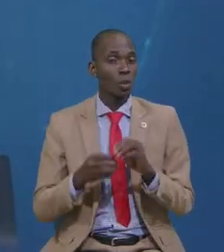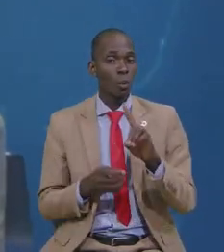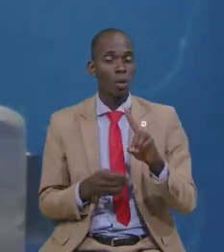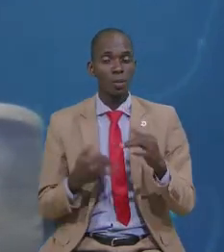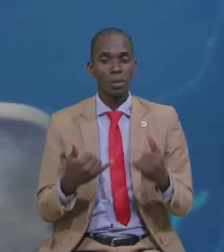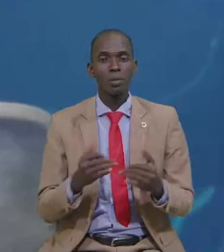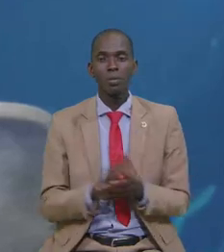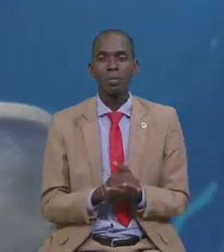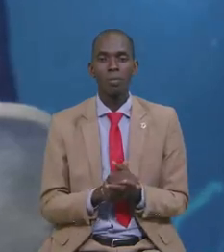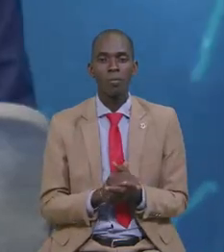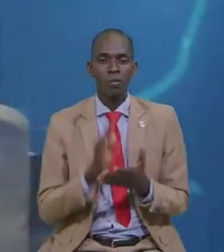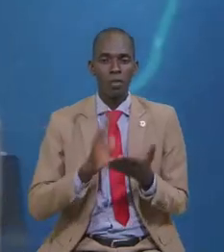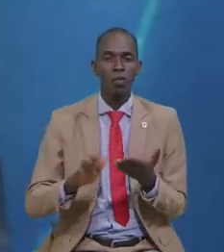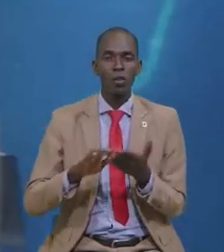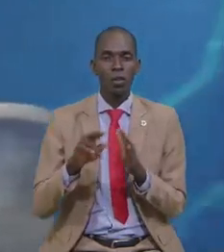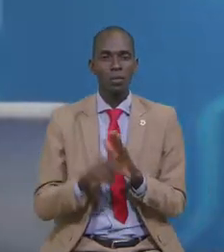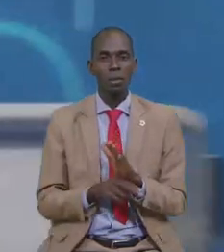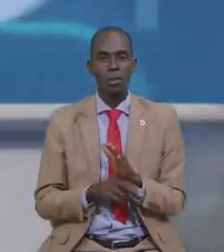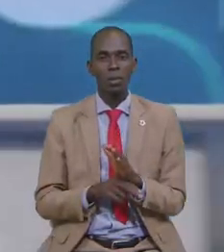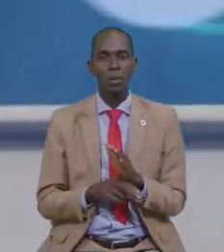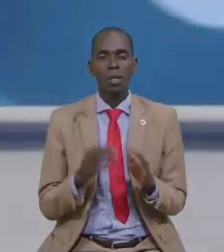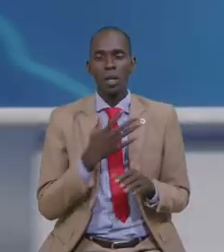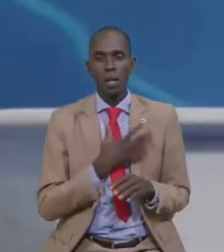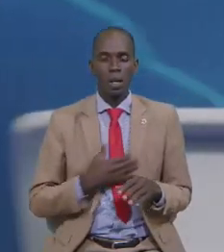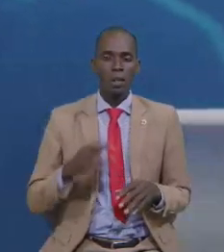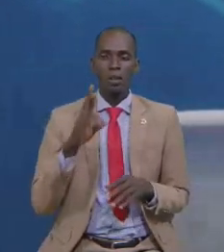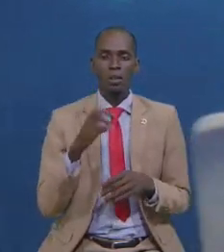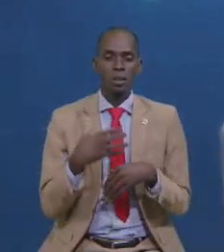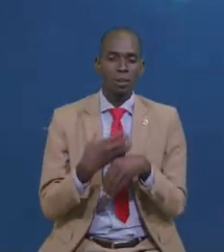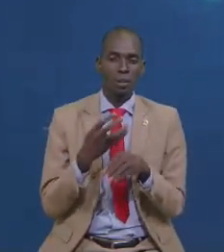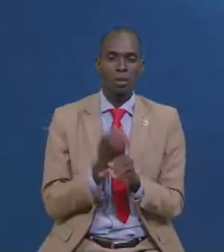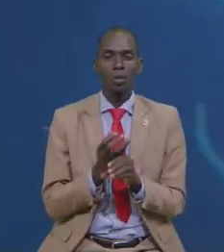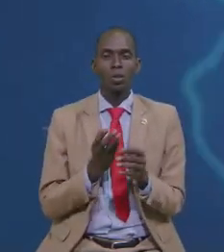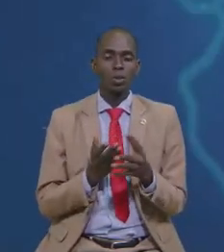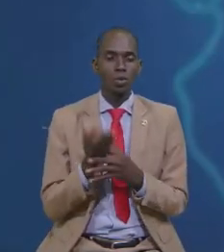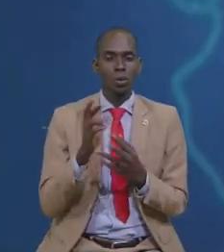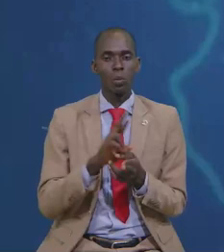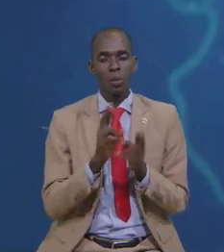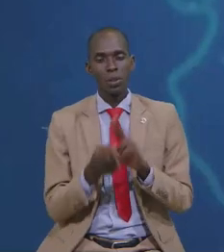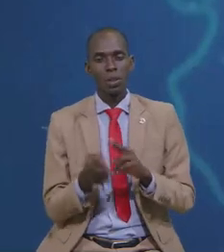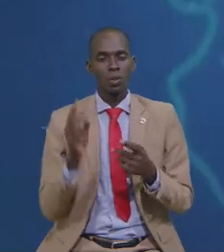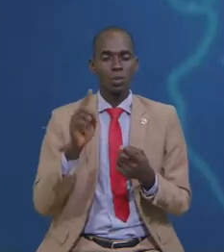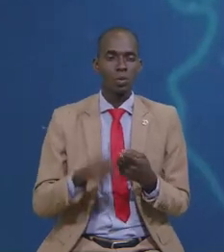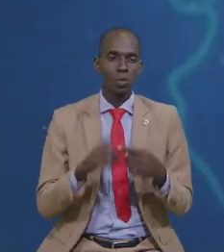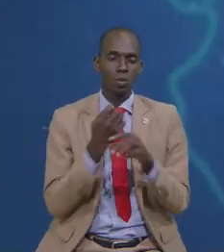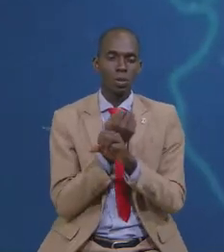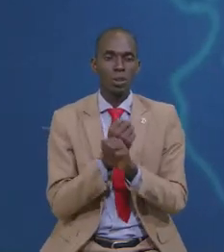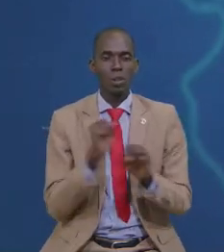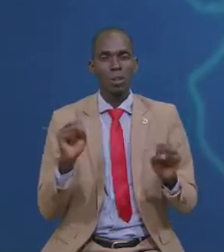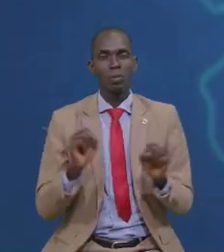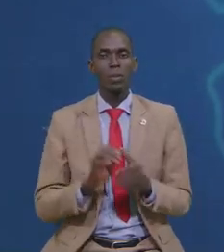Le numéro 1, nous allons voir le pardon et la régénération